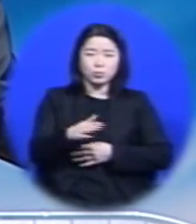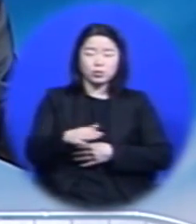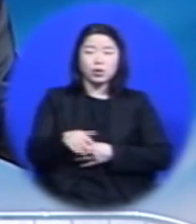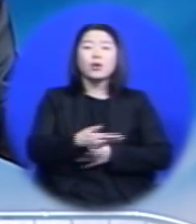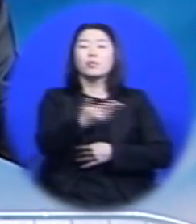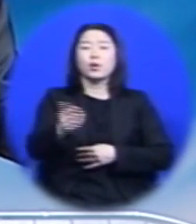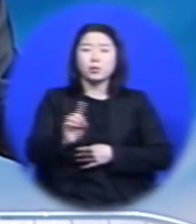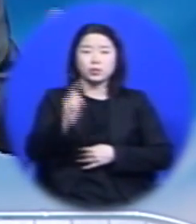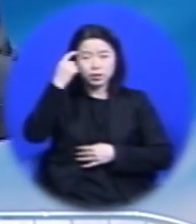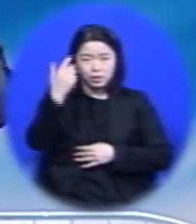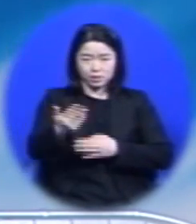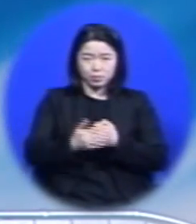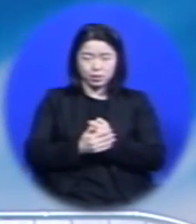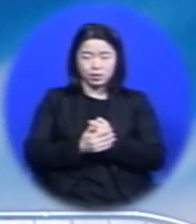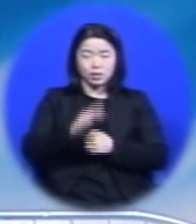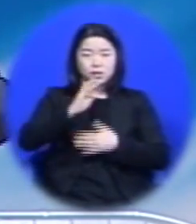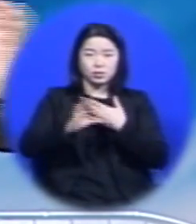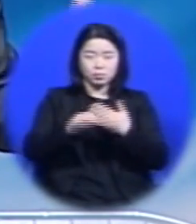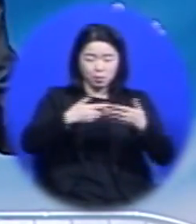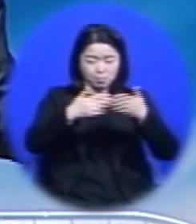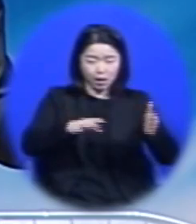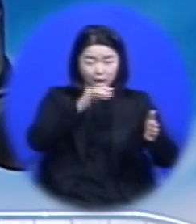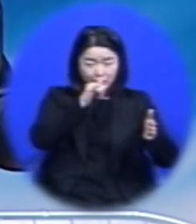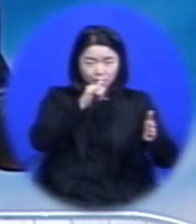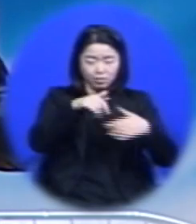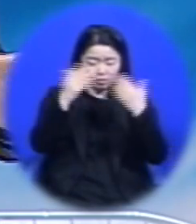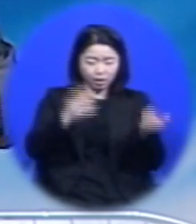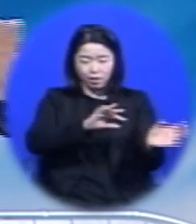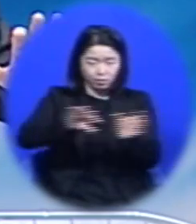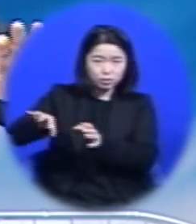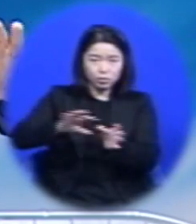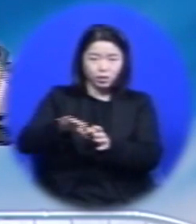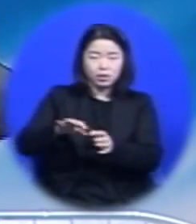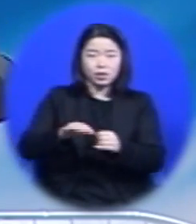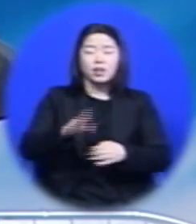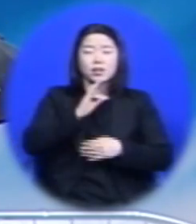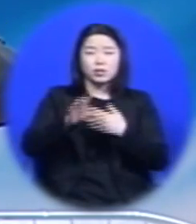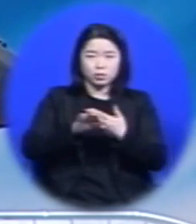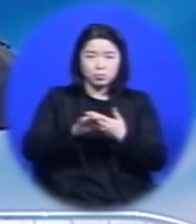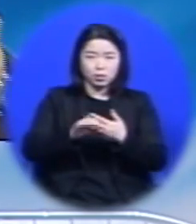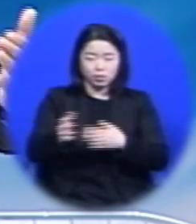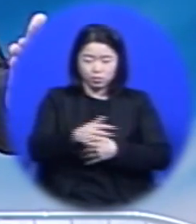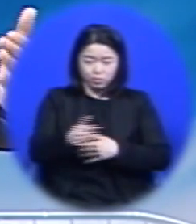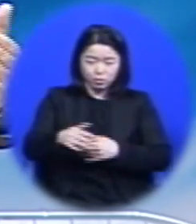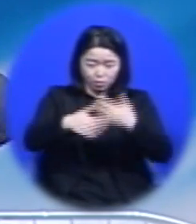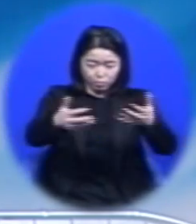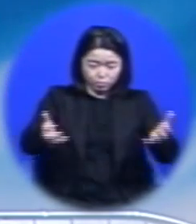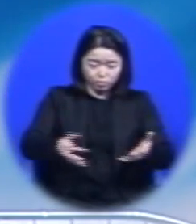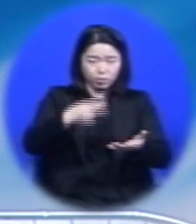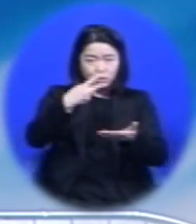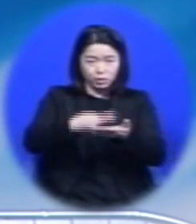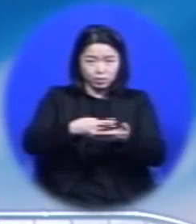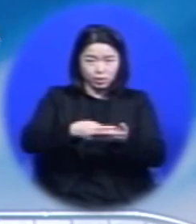어떻게 하세요 그러면 방에 있는 거 다 치워야지 치우면 그러면 거기에 잠잘 자리